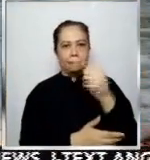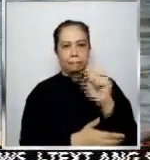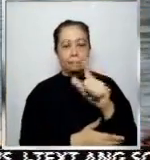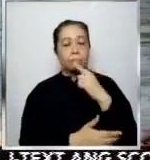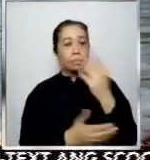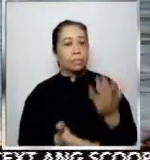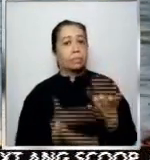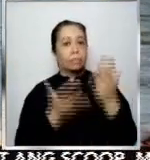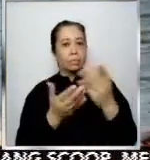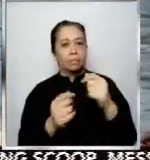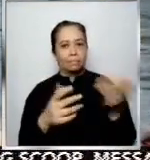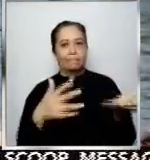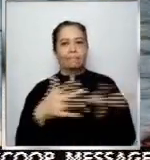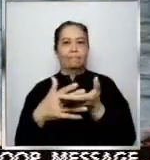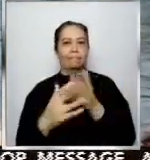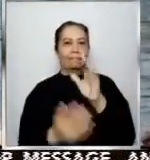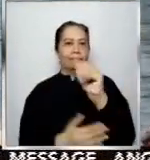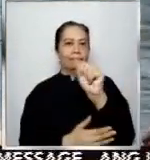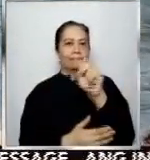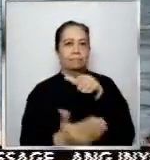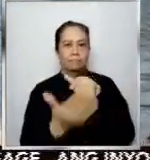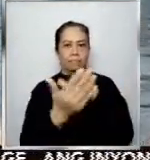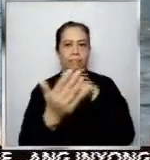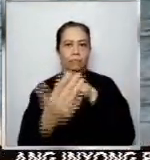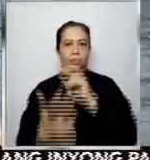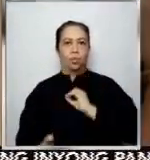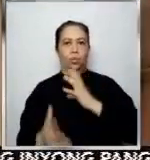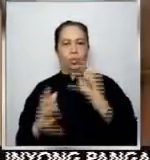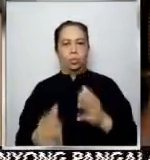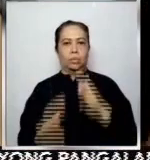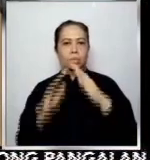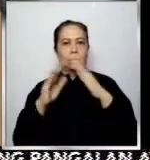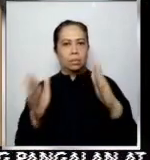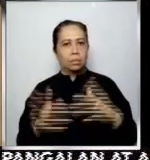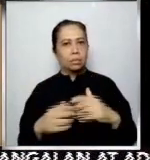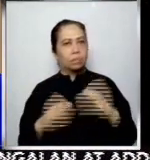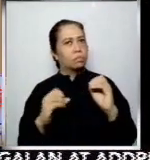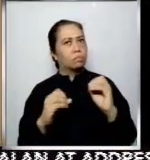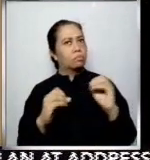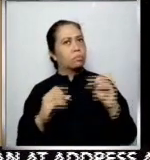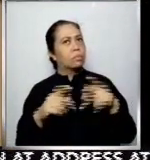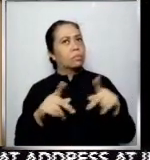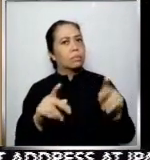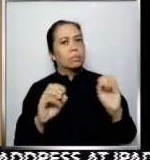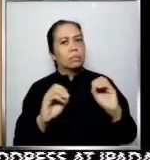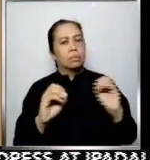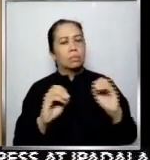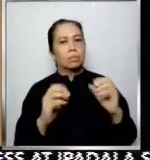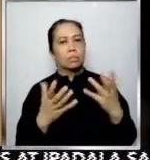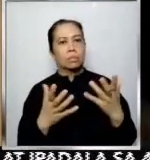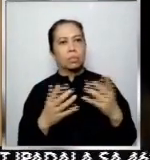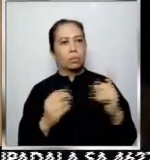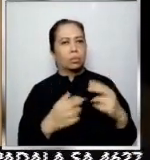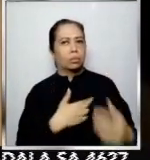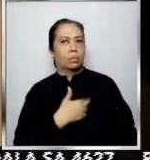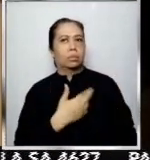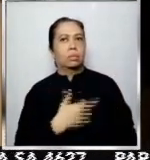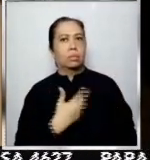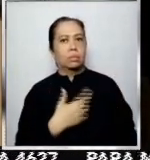ng reklamo laban sa may-ari. Meron kami permit. Wala pa kaming kung anong reaction. Nakaso na ba